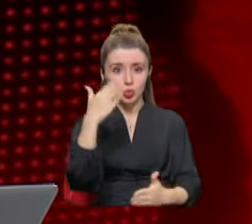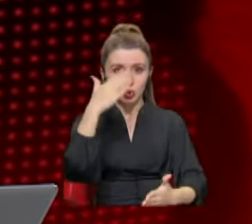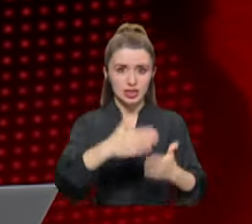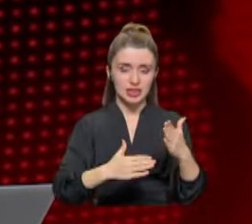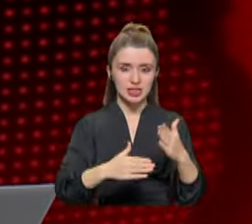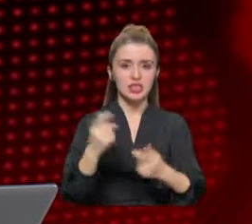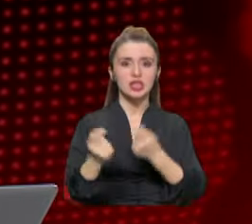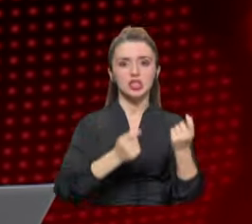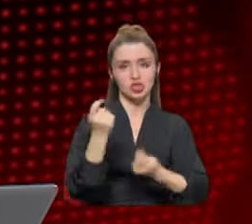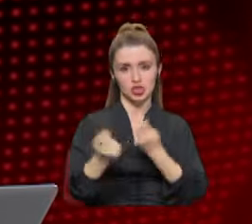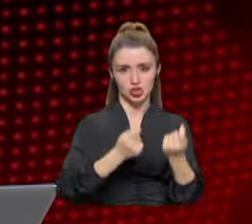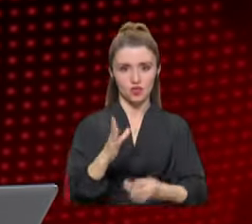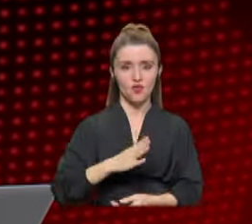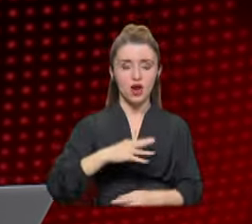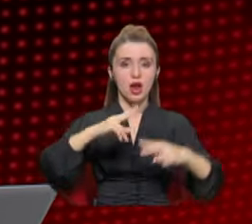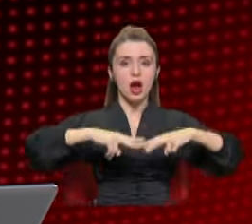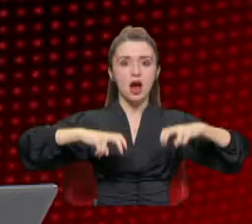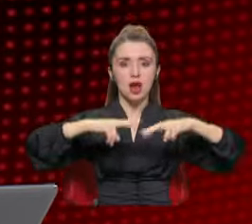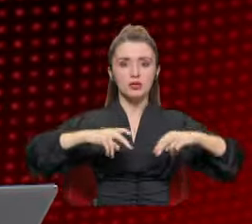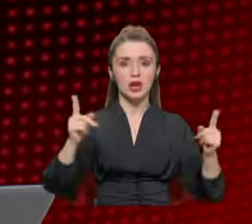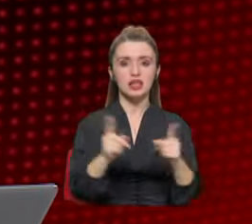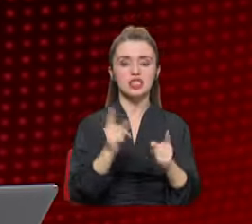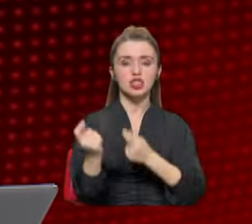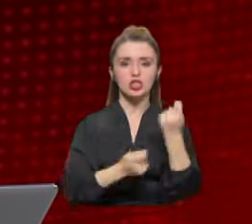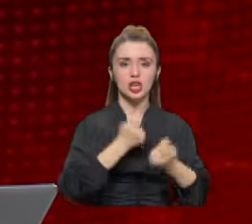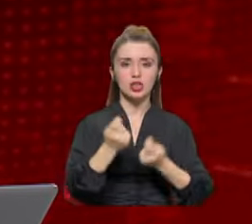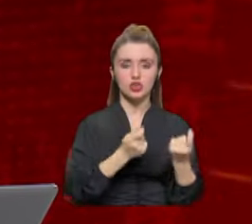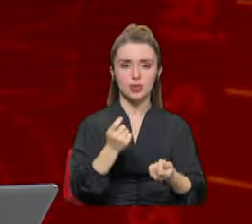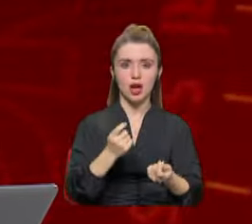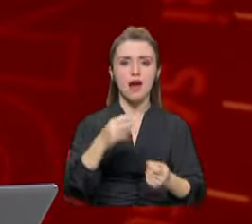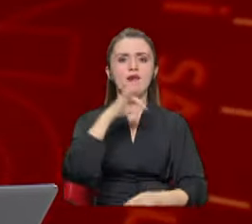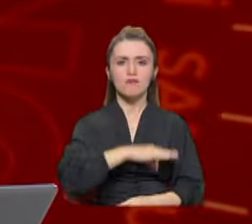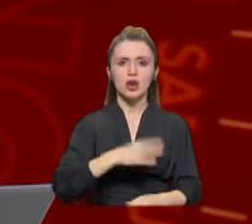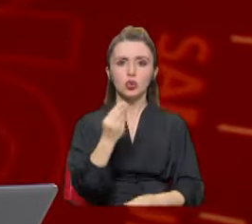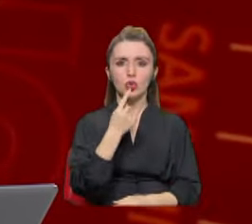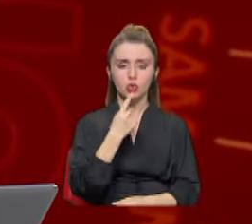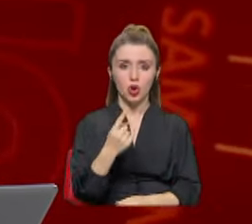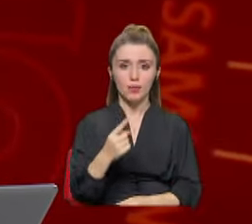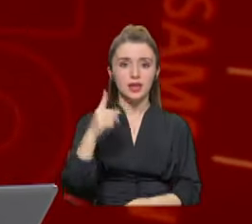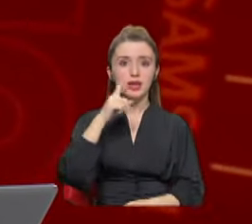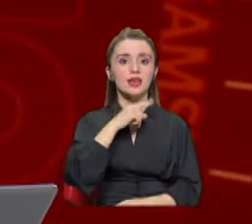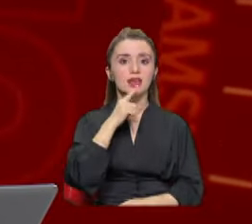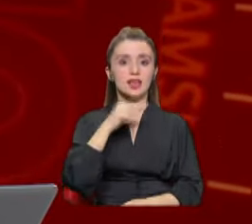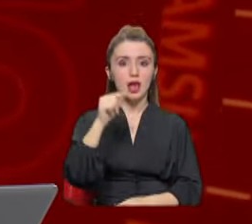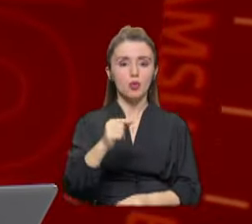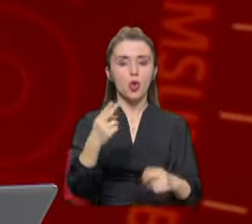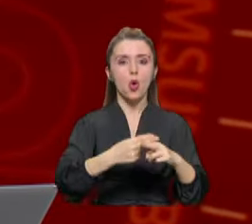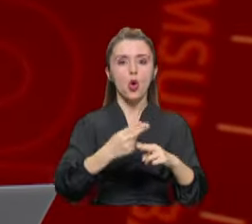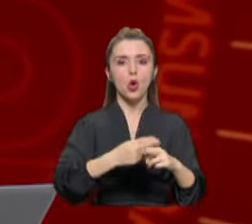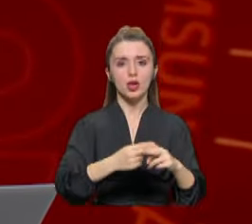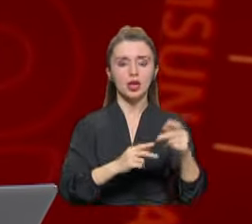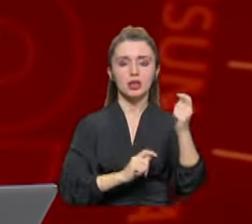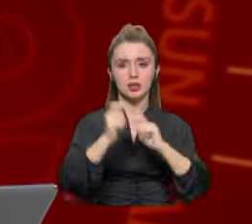yarısını işte geçiriyor. Araştırmalar kısa çalışmanın verimi artırdığını ortaya koyuyor. İngiltere pilot uygulamanın